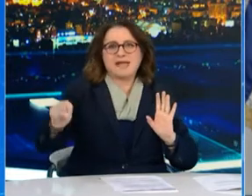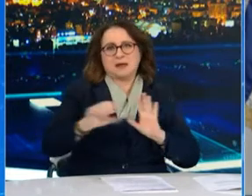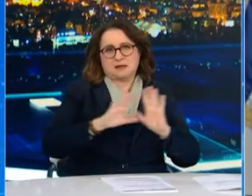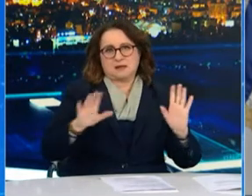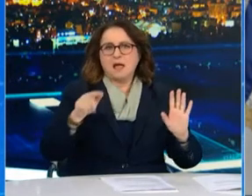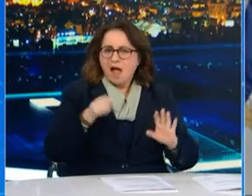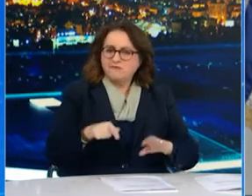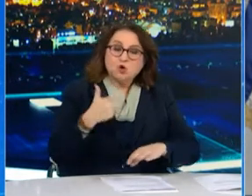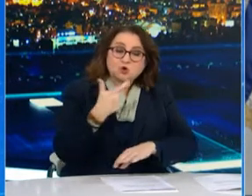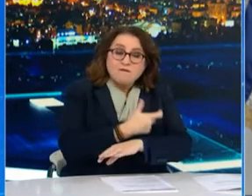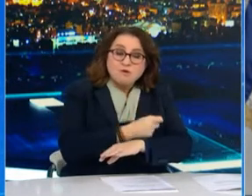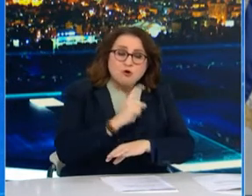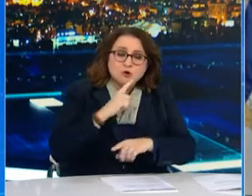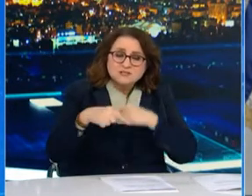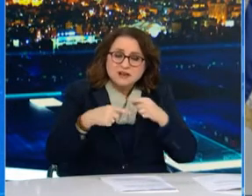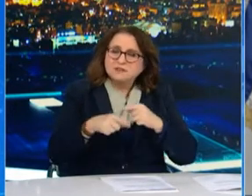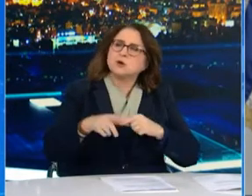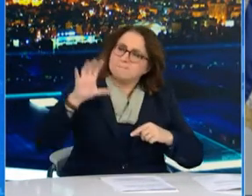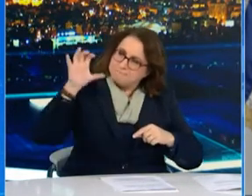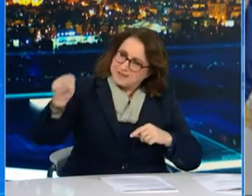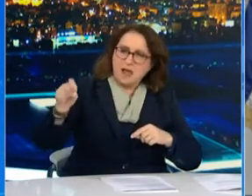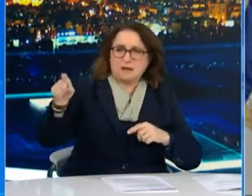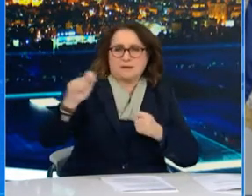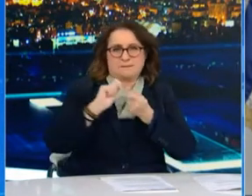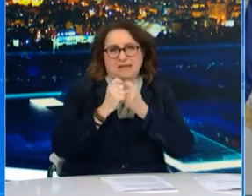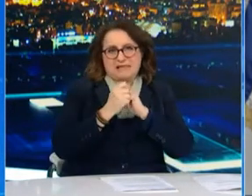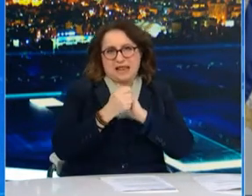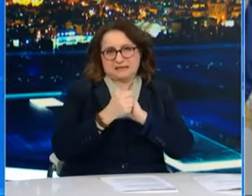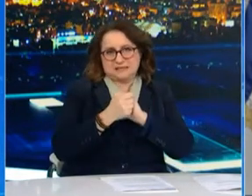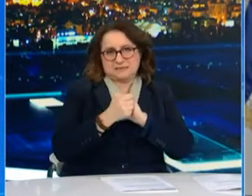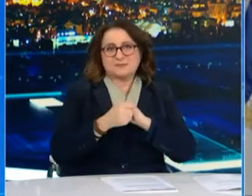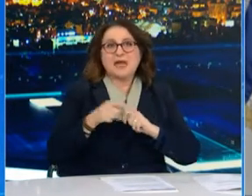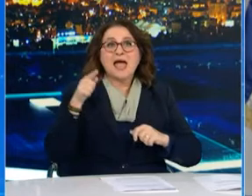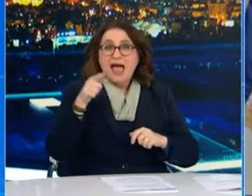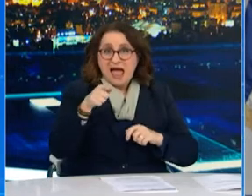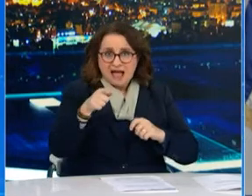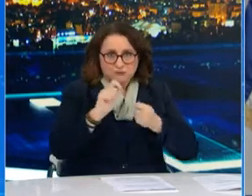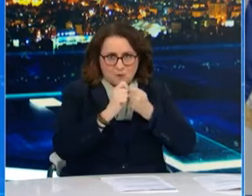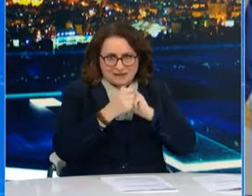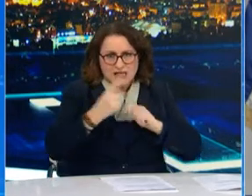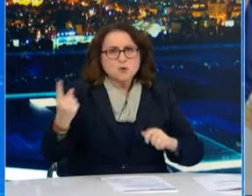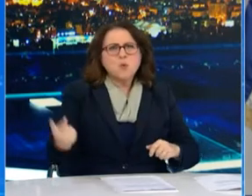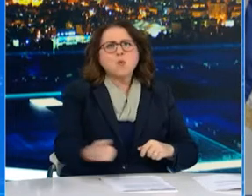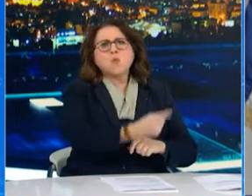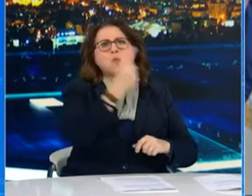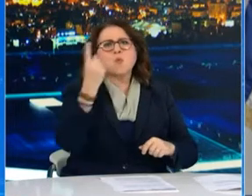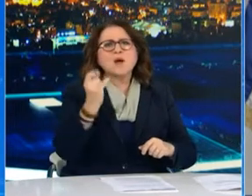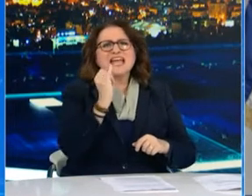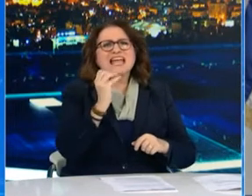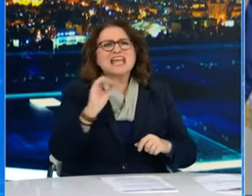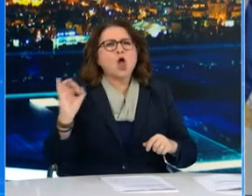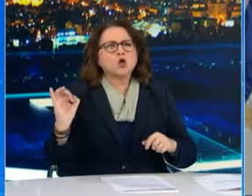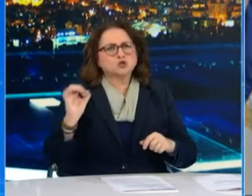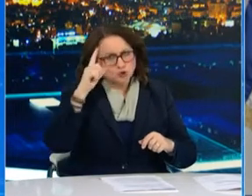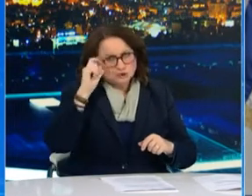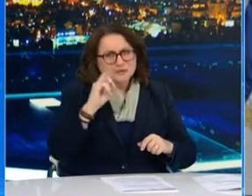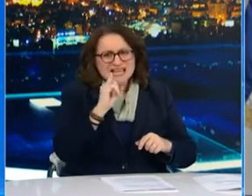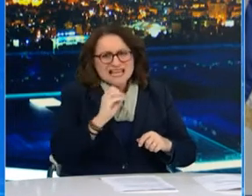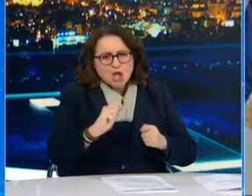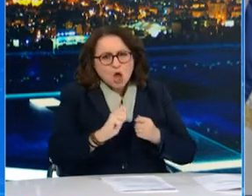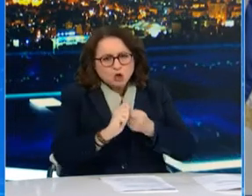να καλύψει τις μέχρι τώρα μεταλλάξεις. Οι μεταλλάξεις είναι πράγματι κάτι που βλέπουμε στους ιούς. Δηλαδή, όπως το βλέπουμε και στη γρίπη, που κάθε χρόνο το